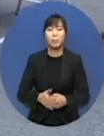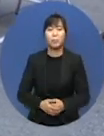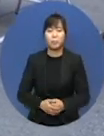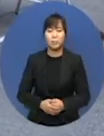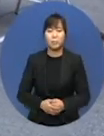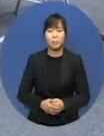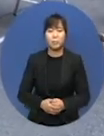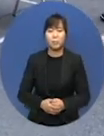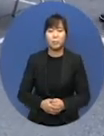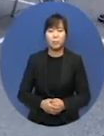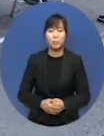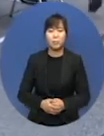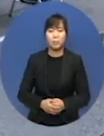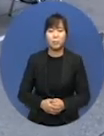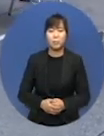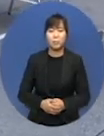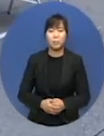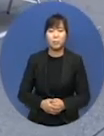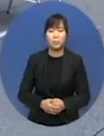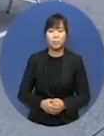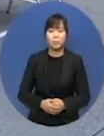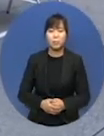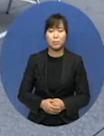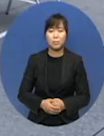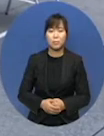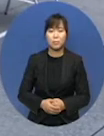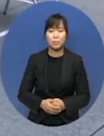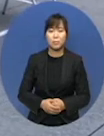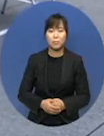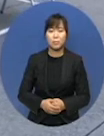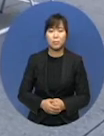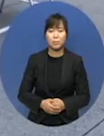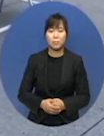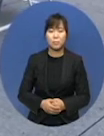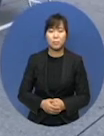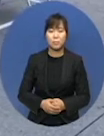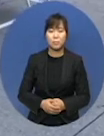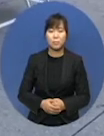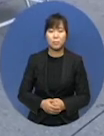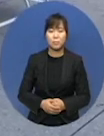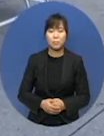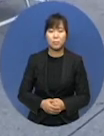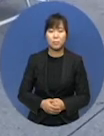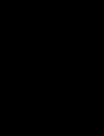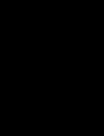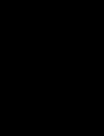WBC 복지TV 뉴욕 통신원 이오비입니다.